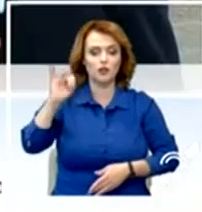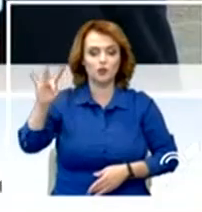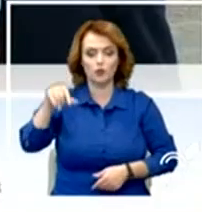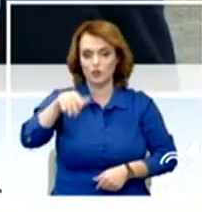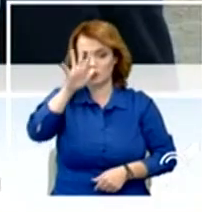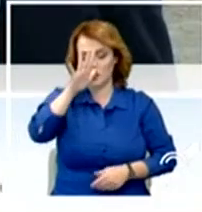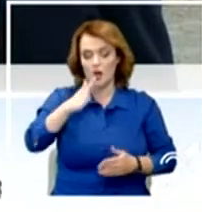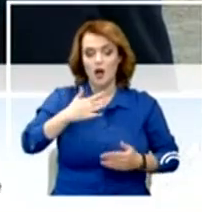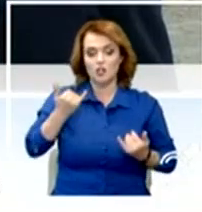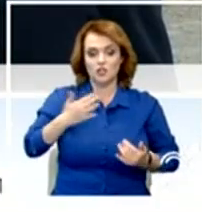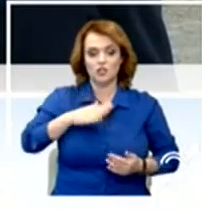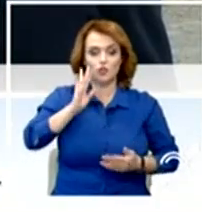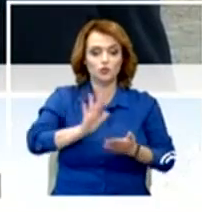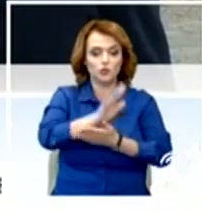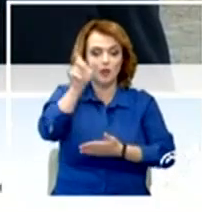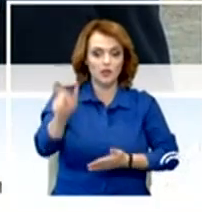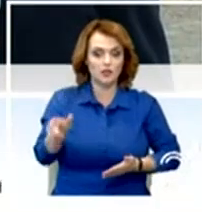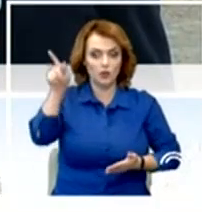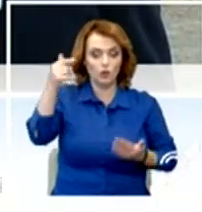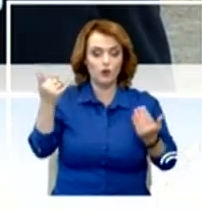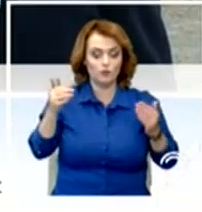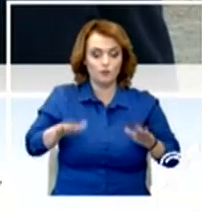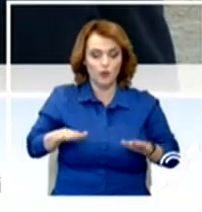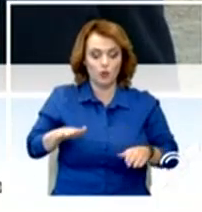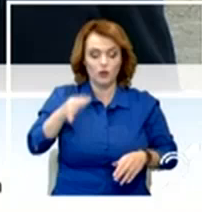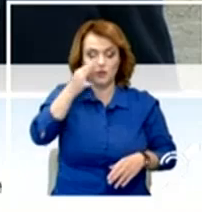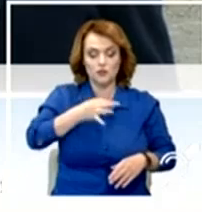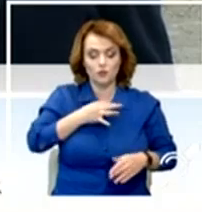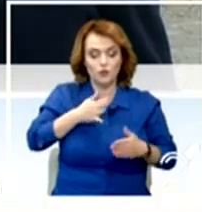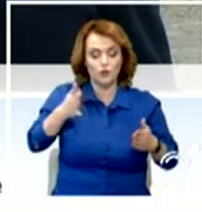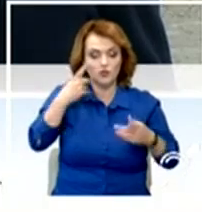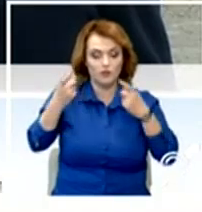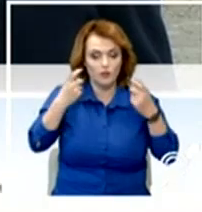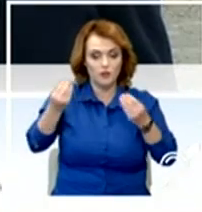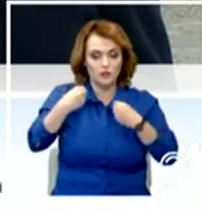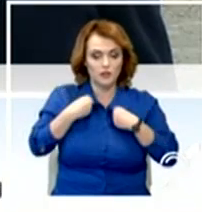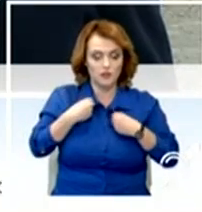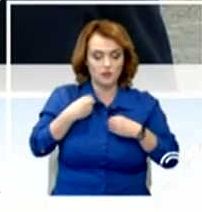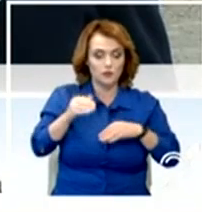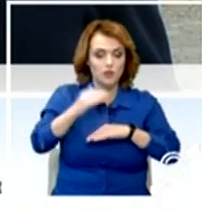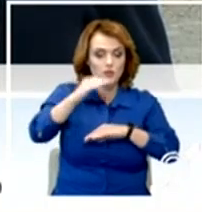Natalia Chicu, se află la locul incendiului și ne spune mai multe. Natalia, bună seara, te ascultăm!